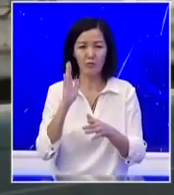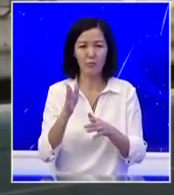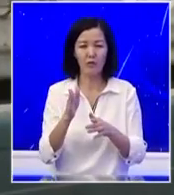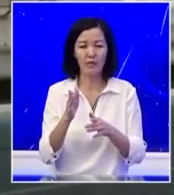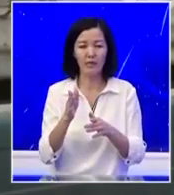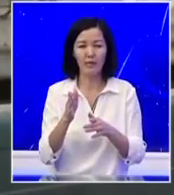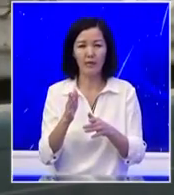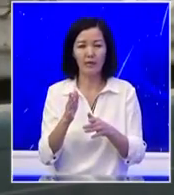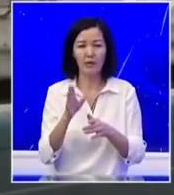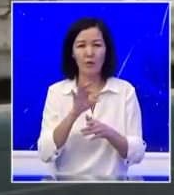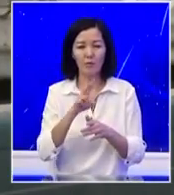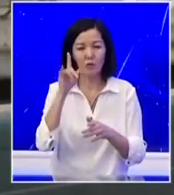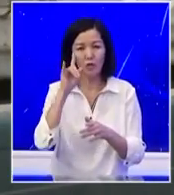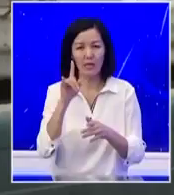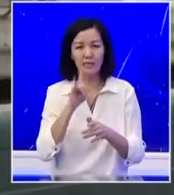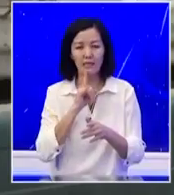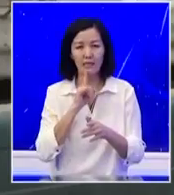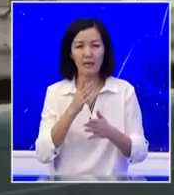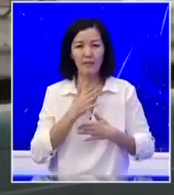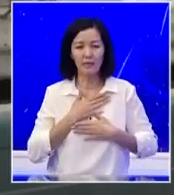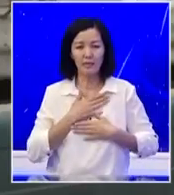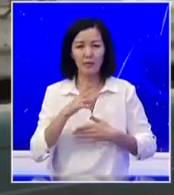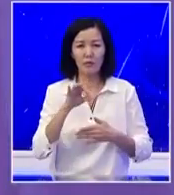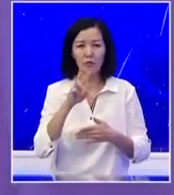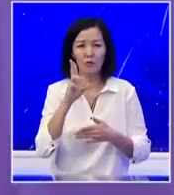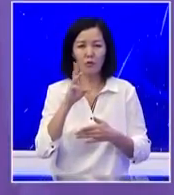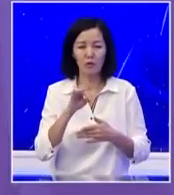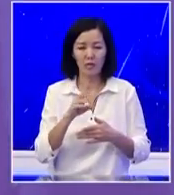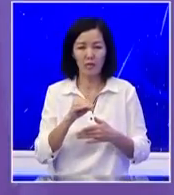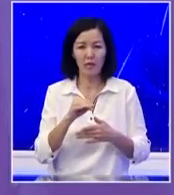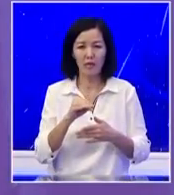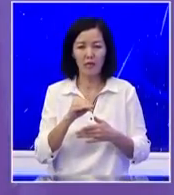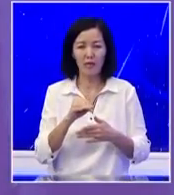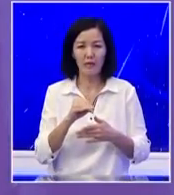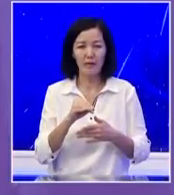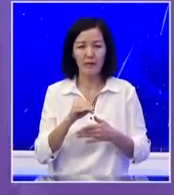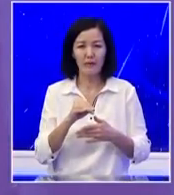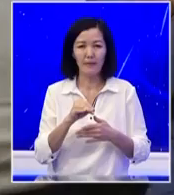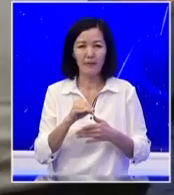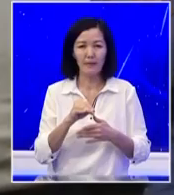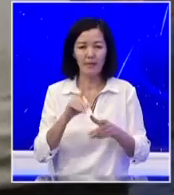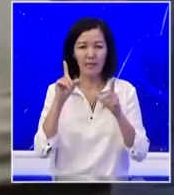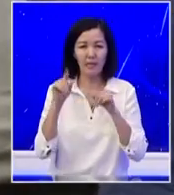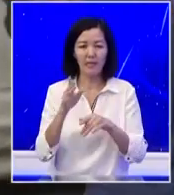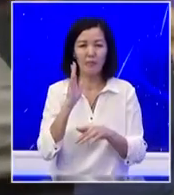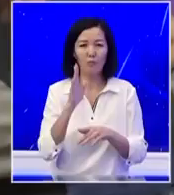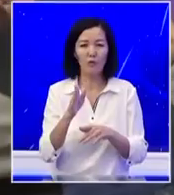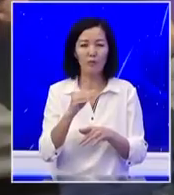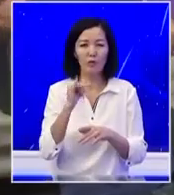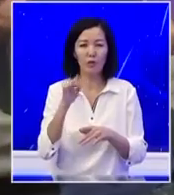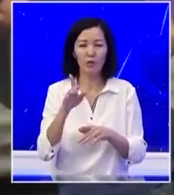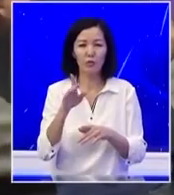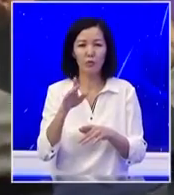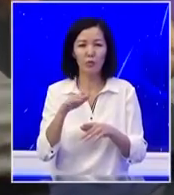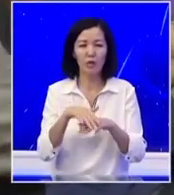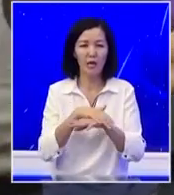жаңағы оңтүстік Қазақстанға біздің баяғы Түркістан облысында Мақтаралға жолға шығып баратқан жайымыз бар. Жетісу жерінің саналы азаматтарының